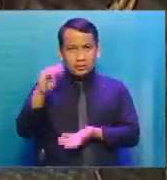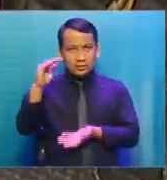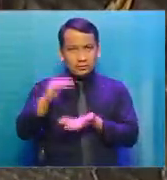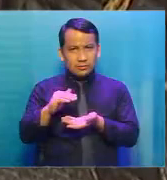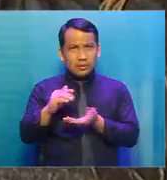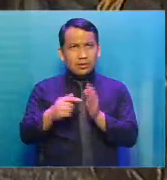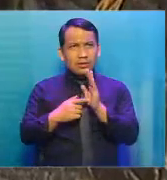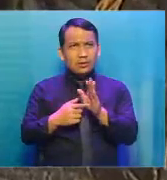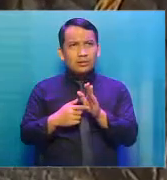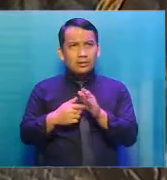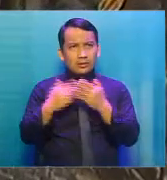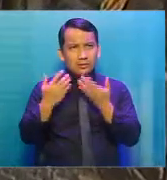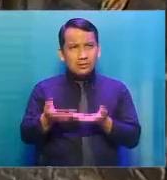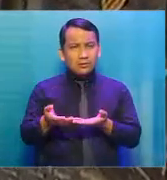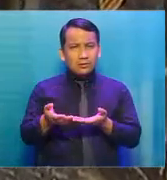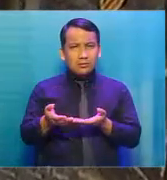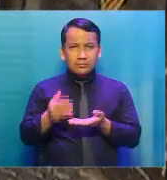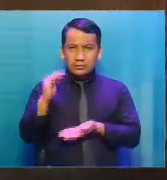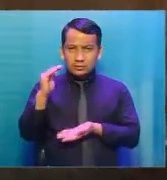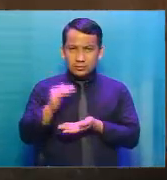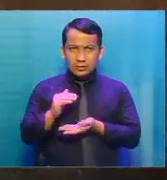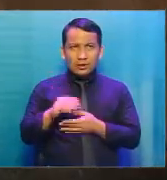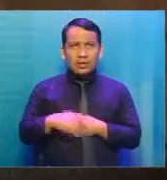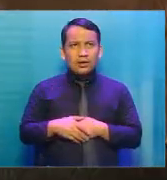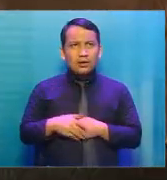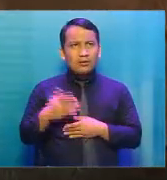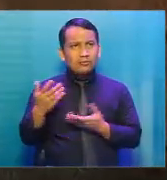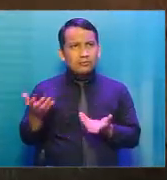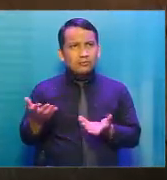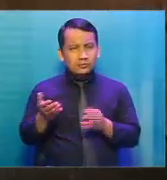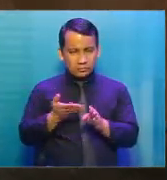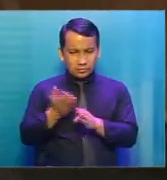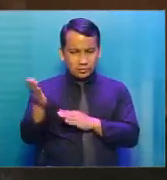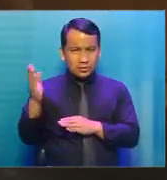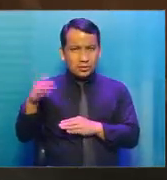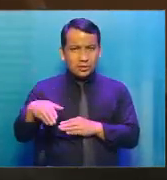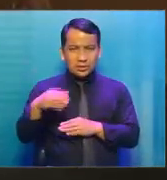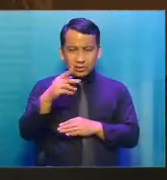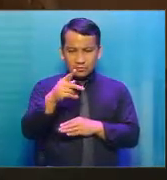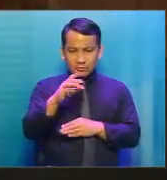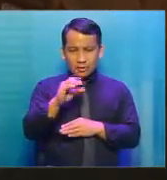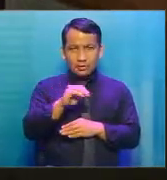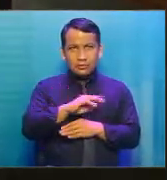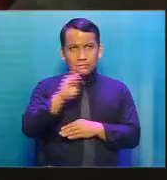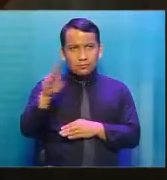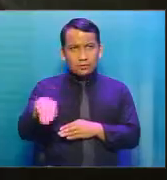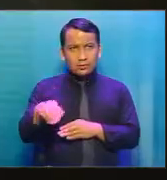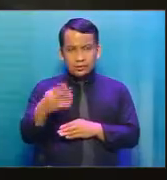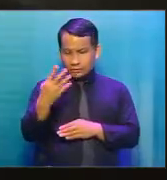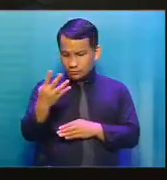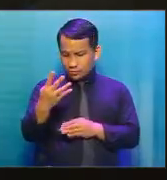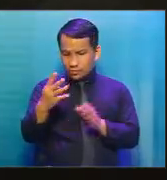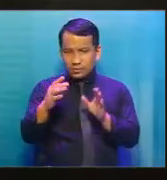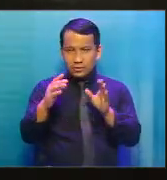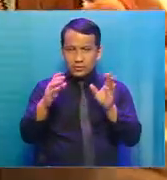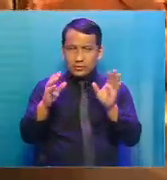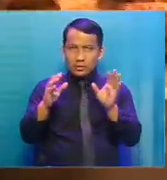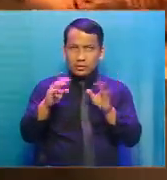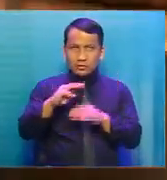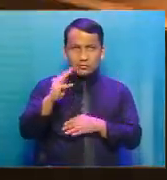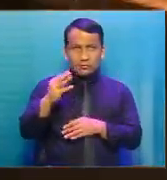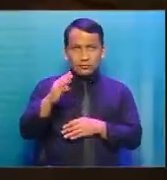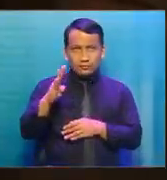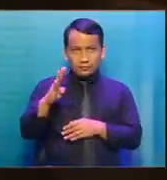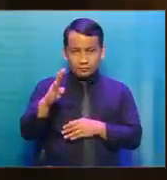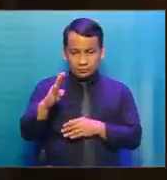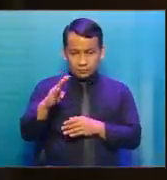timbang na nagre-resulta sa pagkalugi. Mula katayan, diretso sa Paco Market at 4 pang palengke ang mga baboy. 4